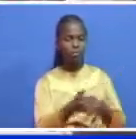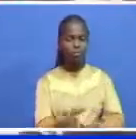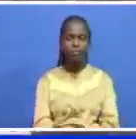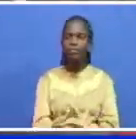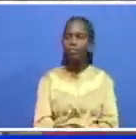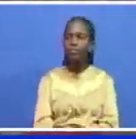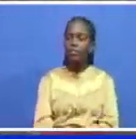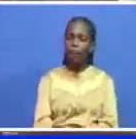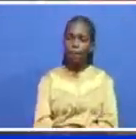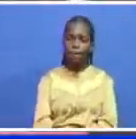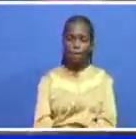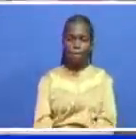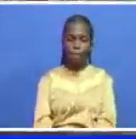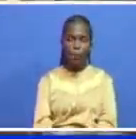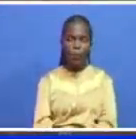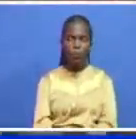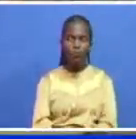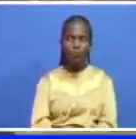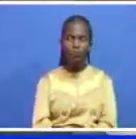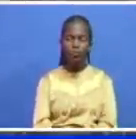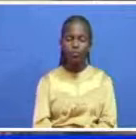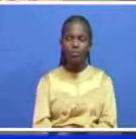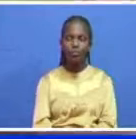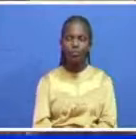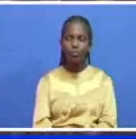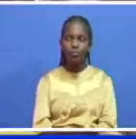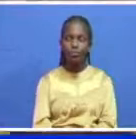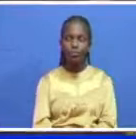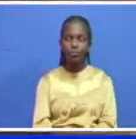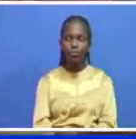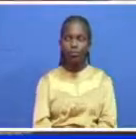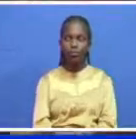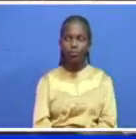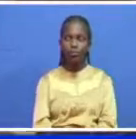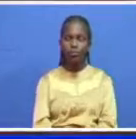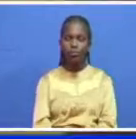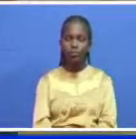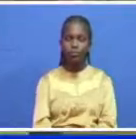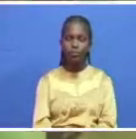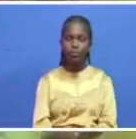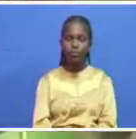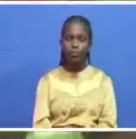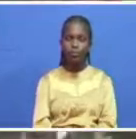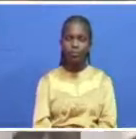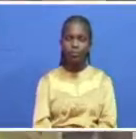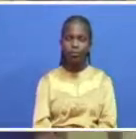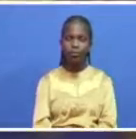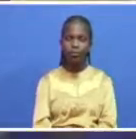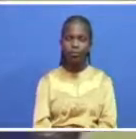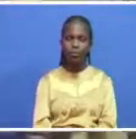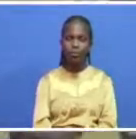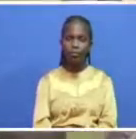Mutongoi TV kumakawethe ikangundo vaka ondine masa kunye neta waboni Mutesia.